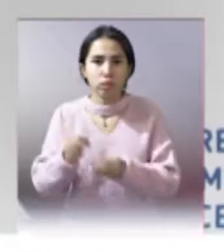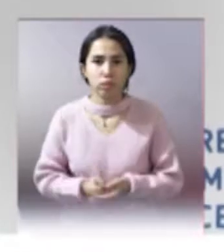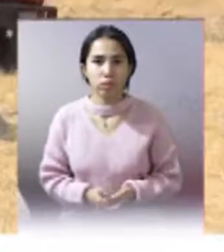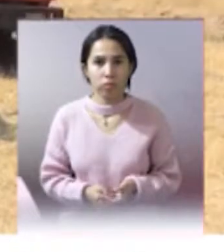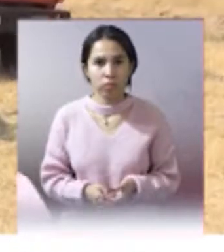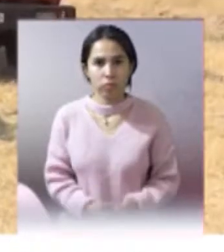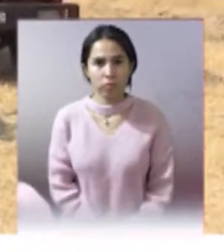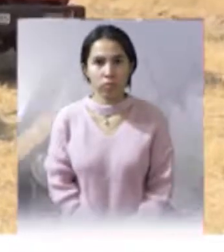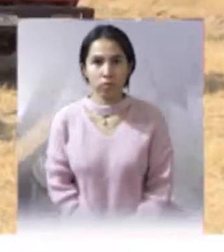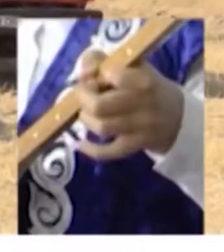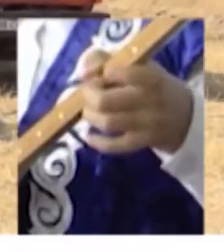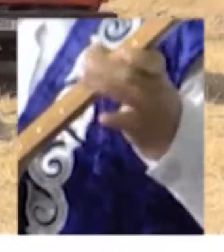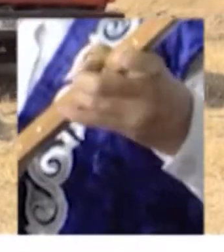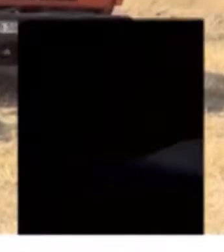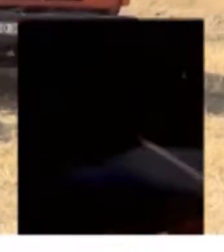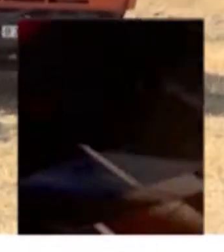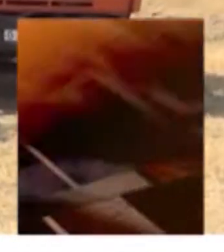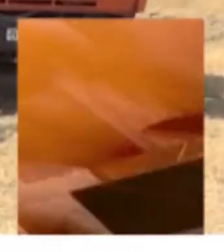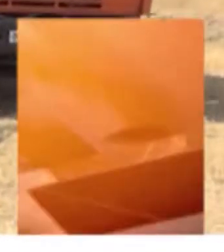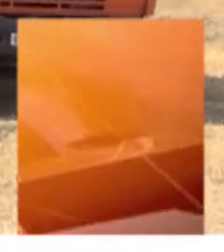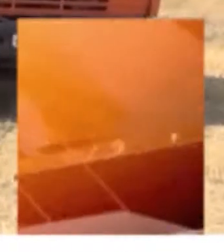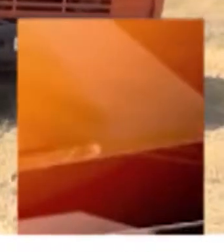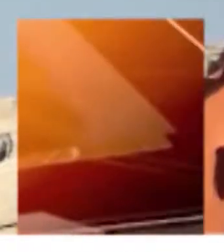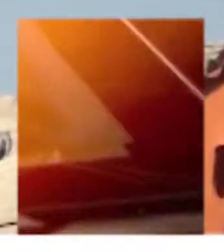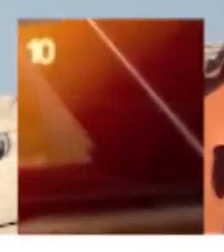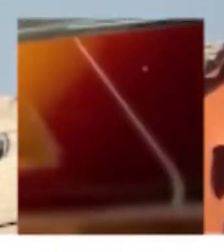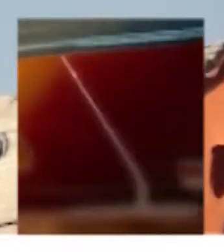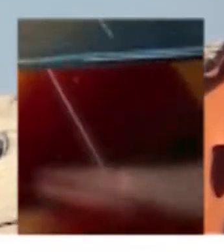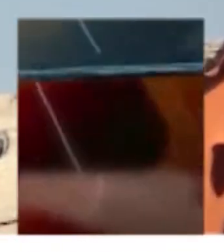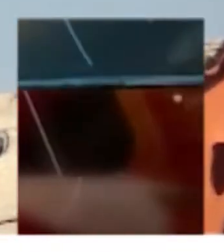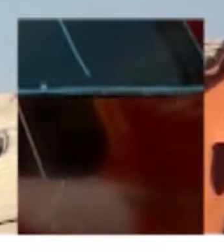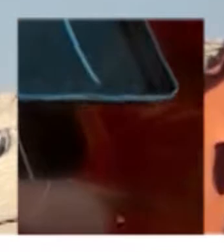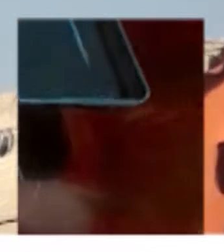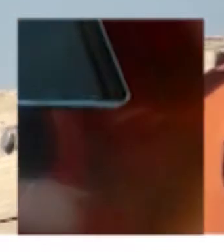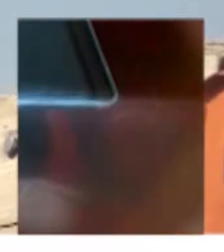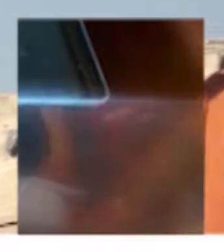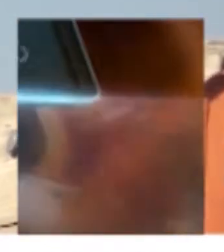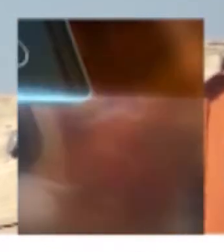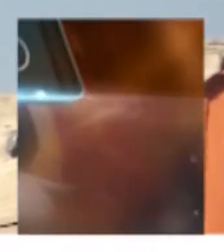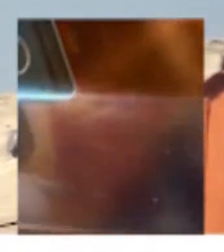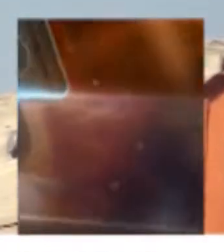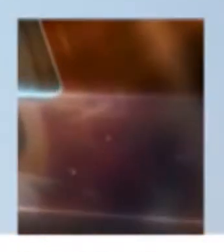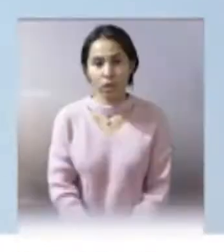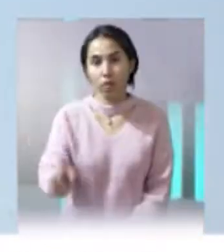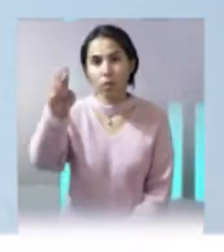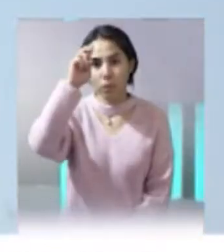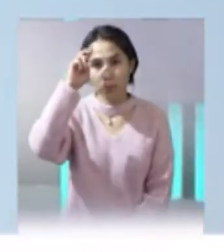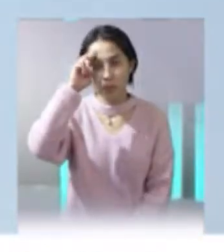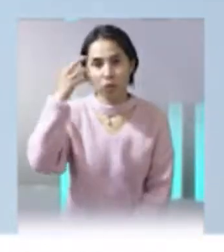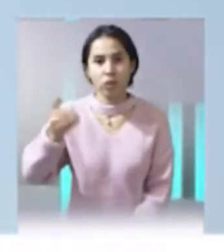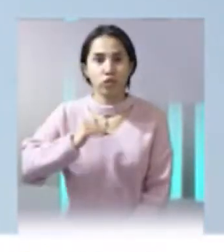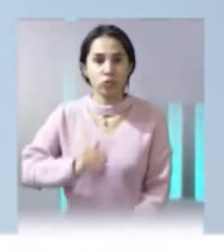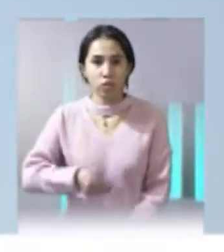составил 301,4 миллиарда тенге и вырос на 2,4%. Помимо этого, есть